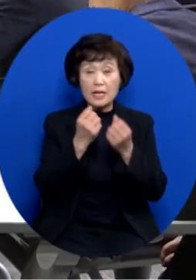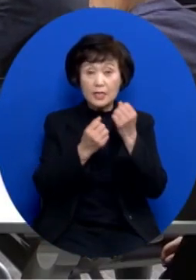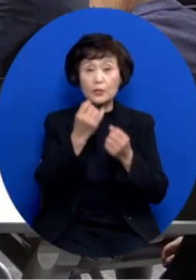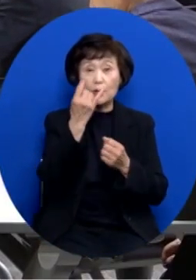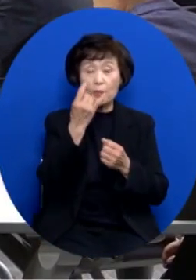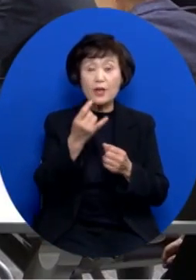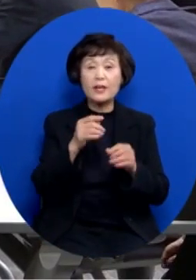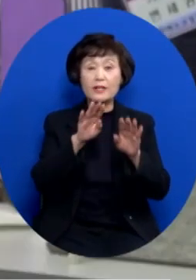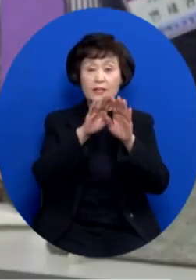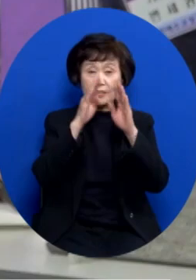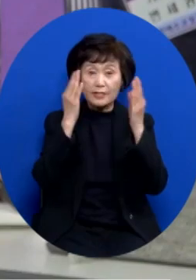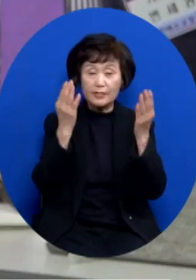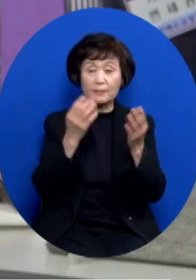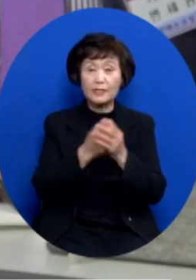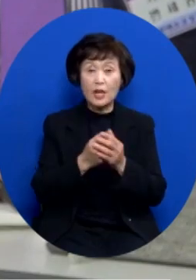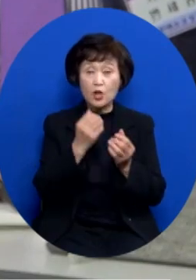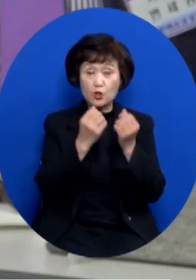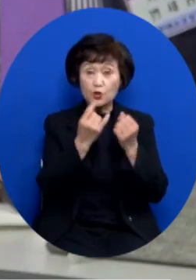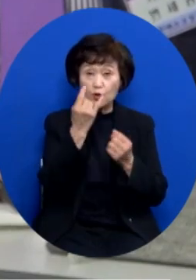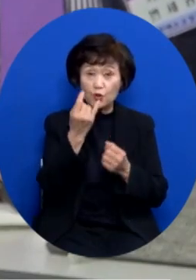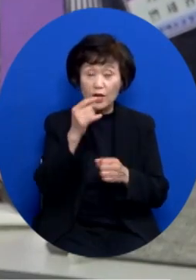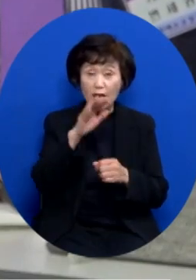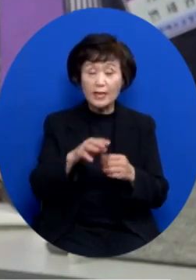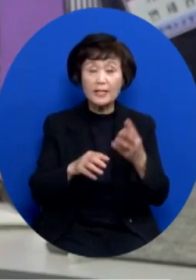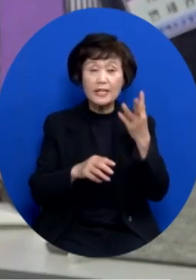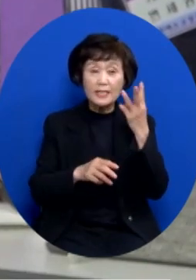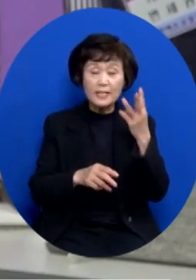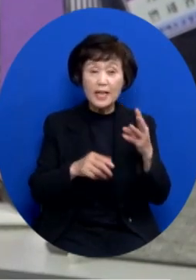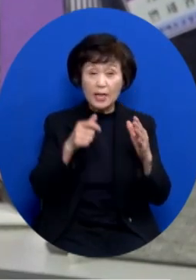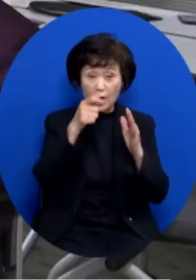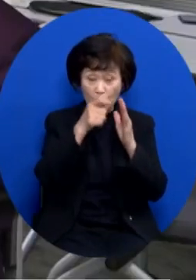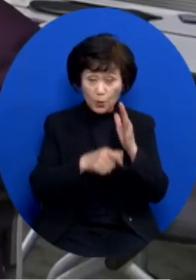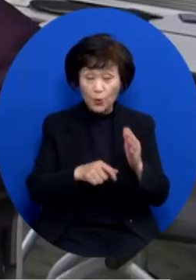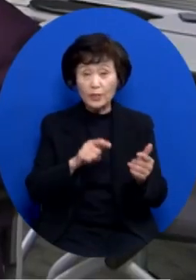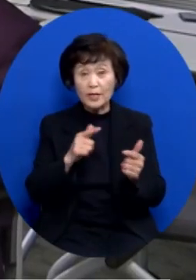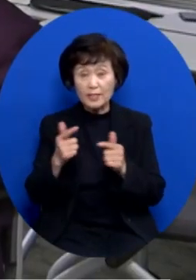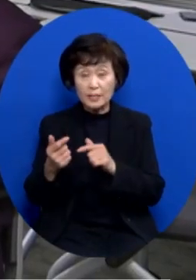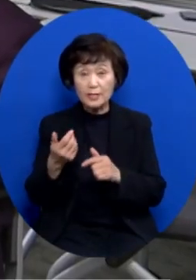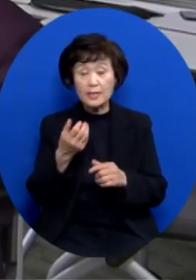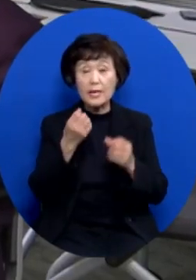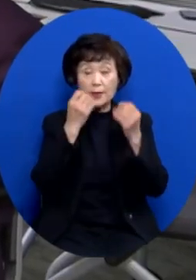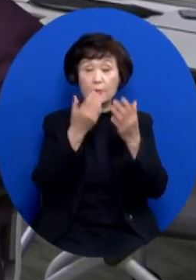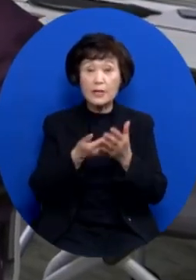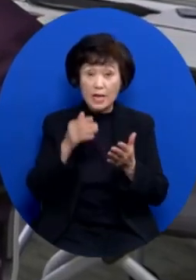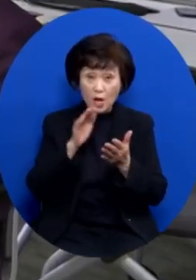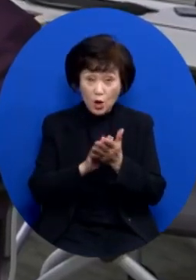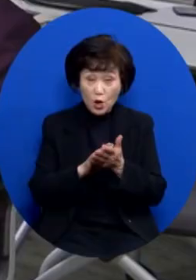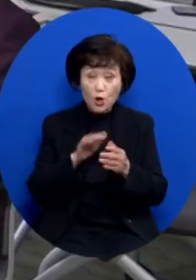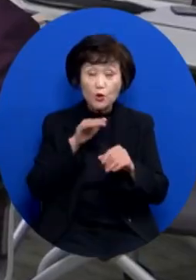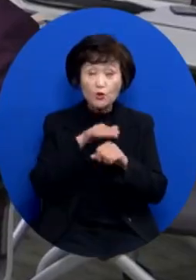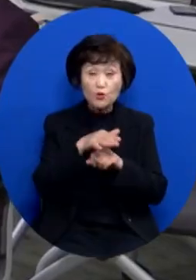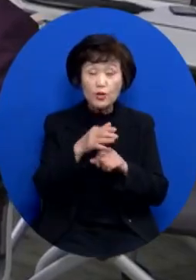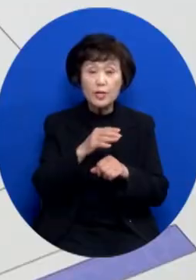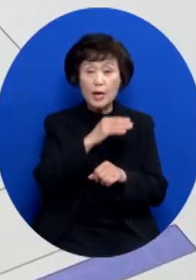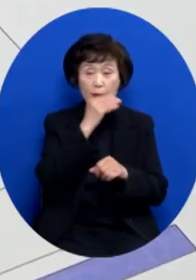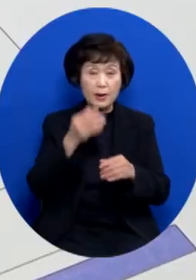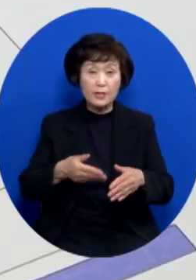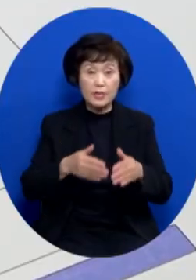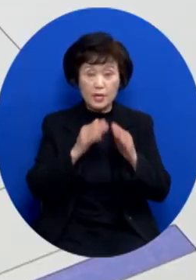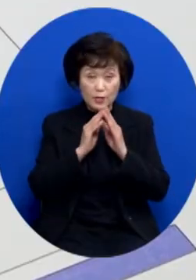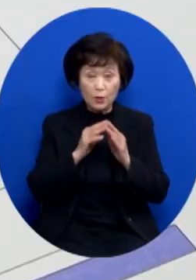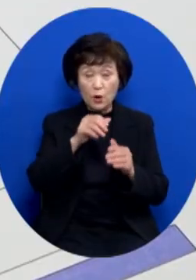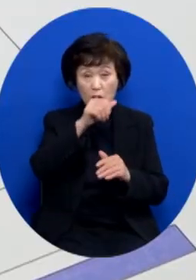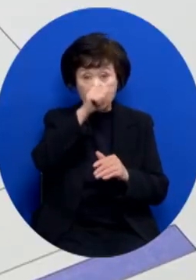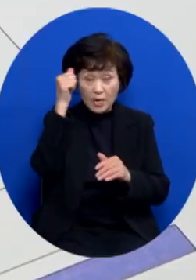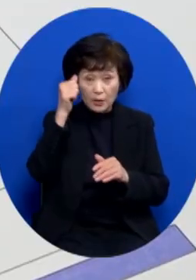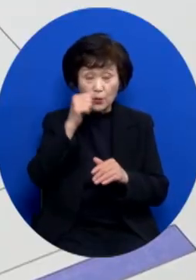예장 합신총회 주관으로 열린 수련회는 세계교단이 한국교회 개혁주의 신앙을 바르게 세우고 장로교회 정통성을 지키는 데